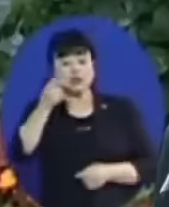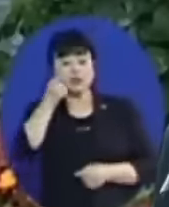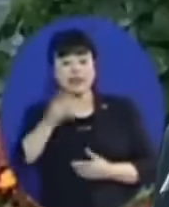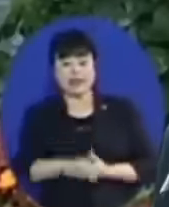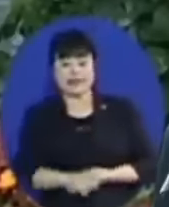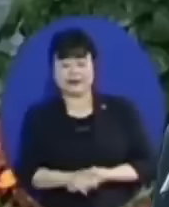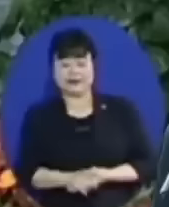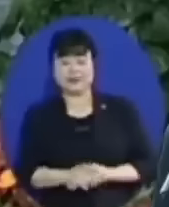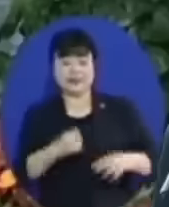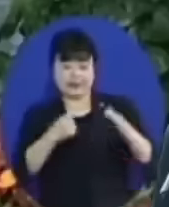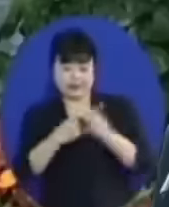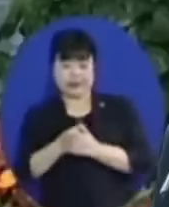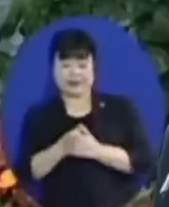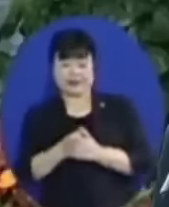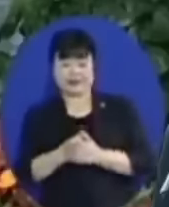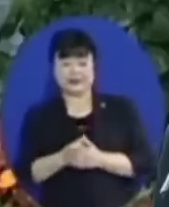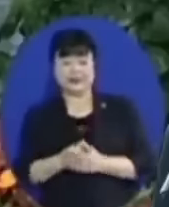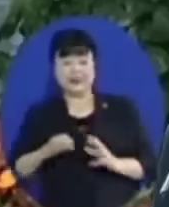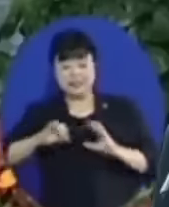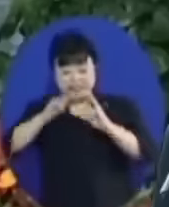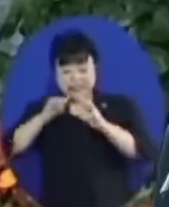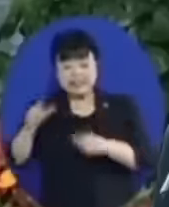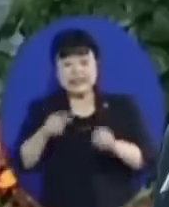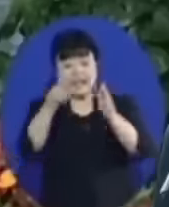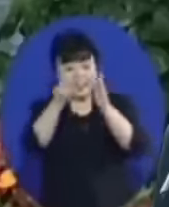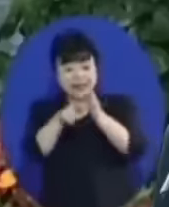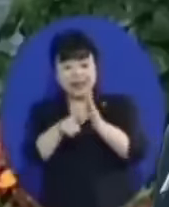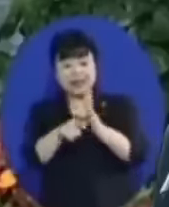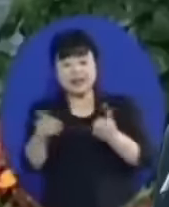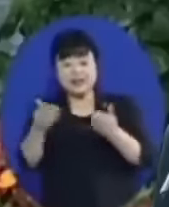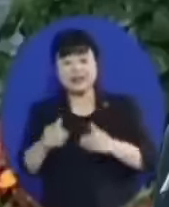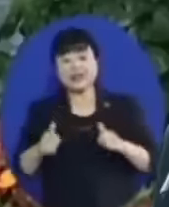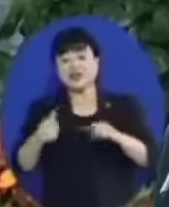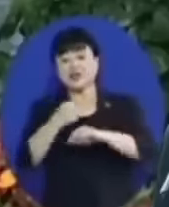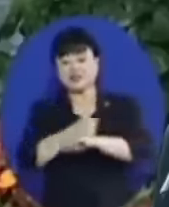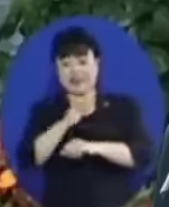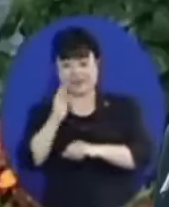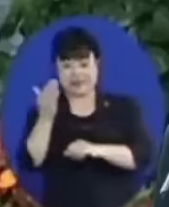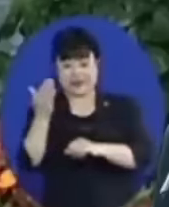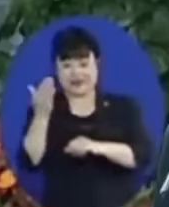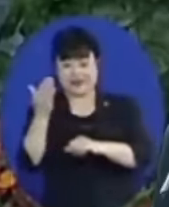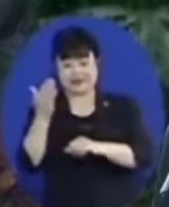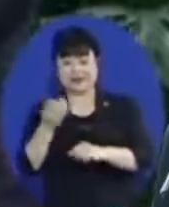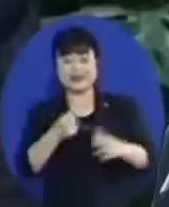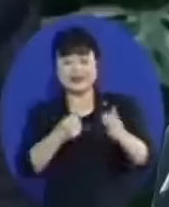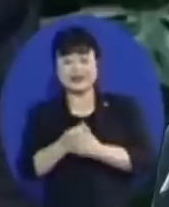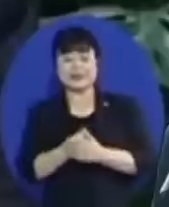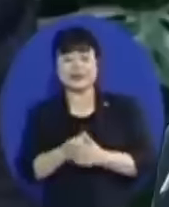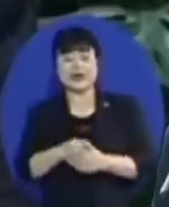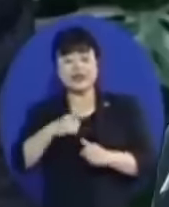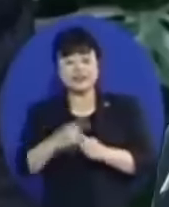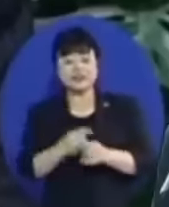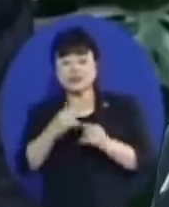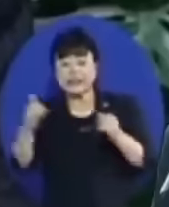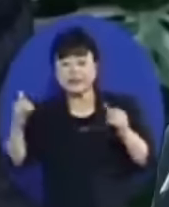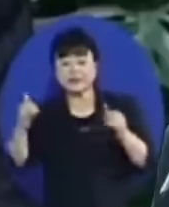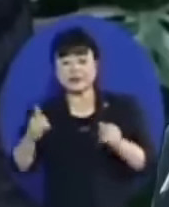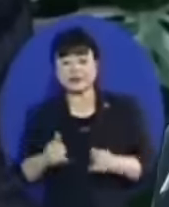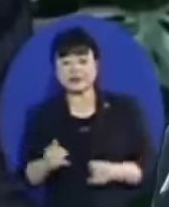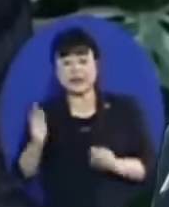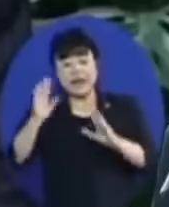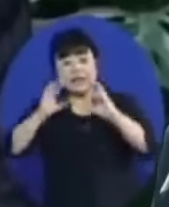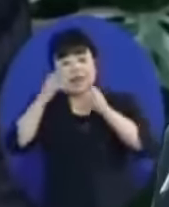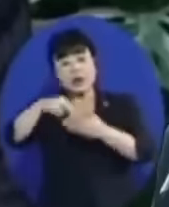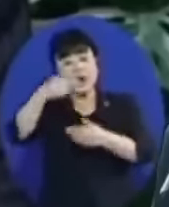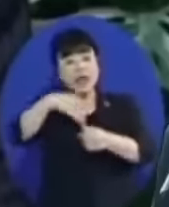없습니다. 그렇기 때문에 이 세상에 살기 위해서는 일을 해야 되는 것입니다. 그러므로 자연히 사람들은 천국에